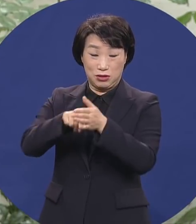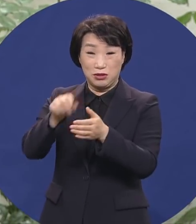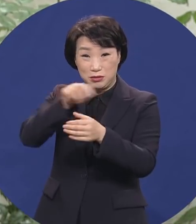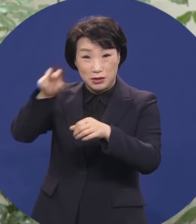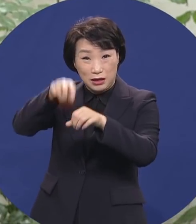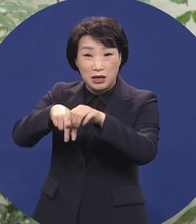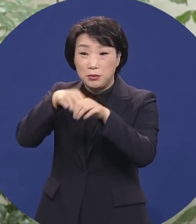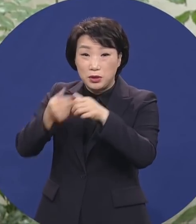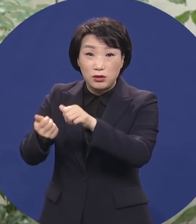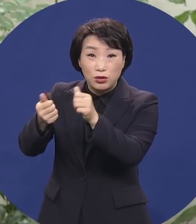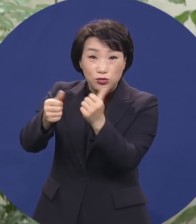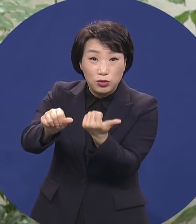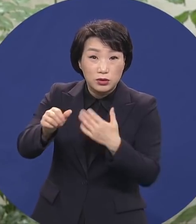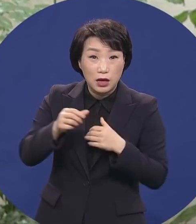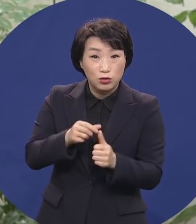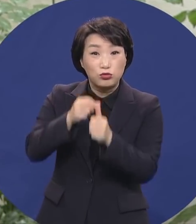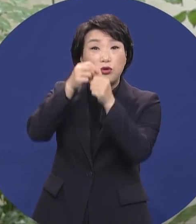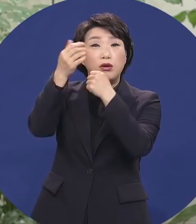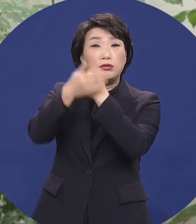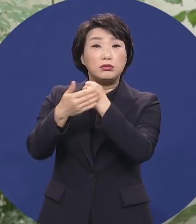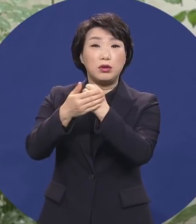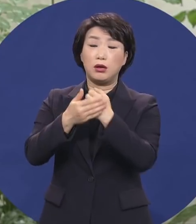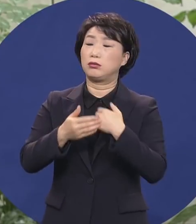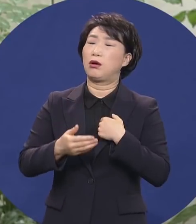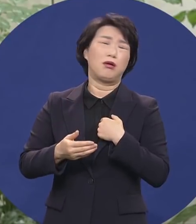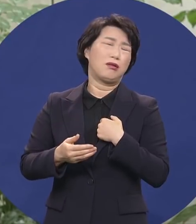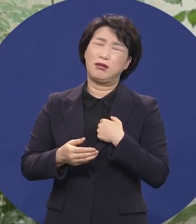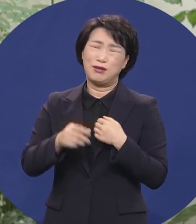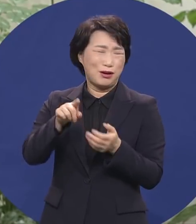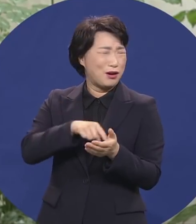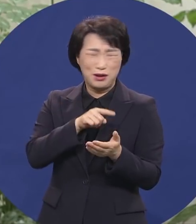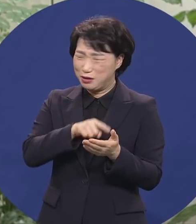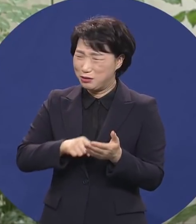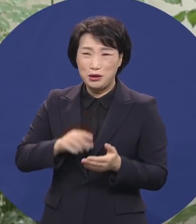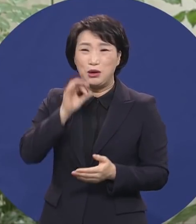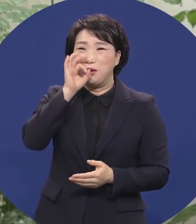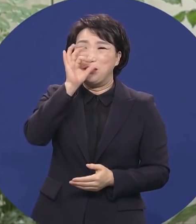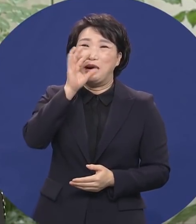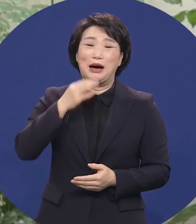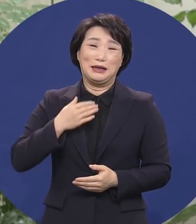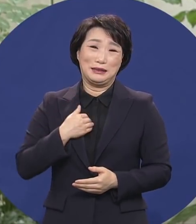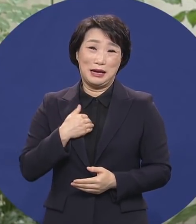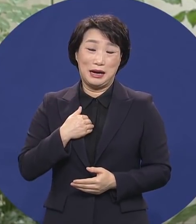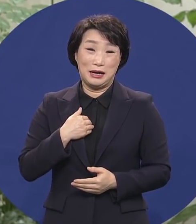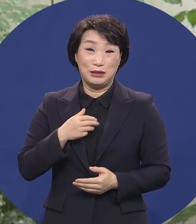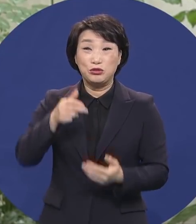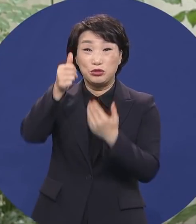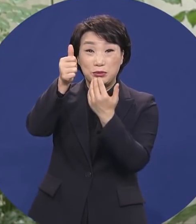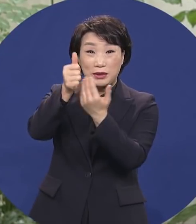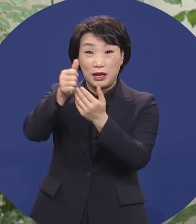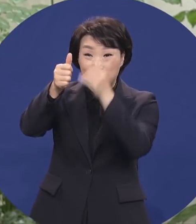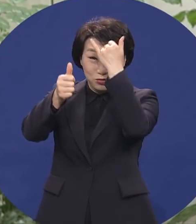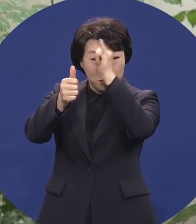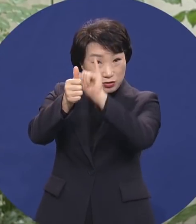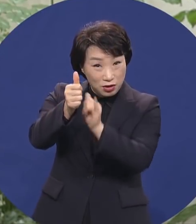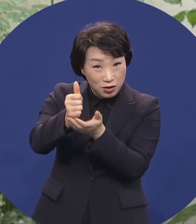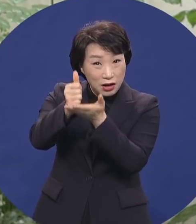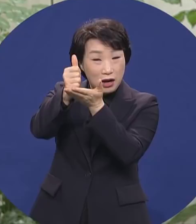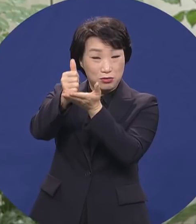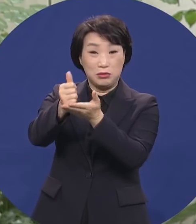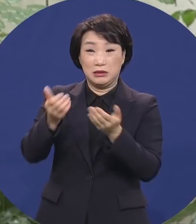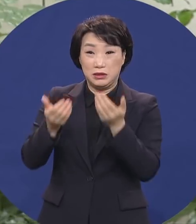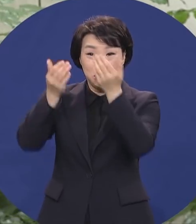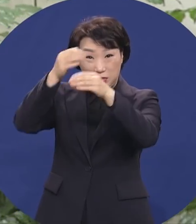쏟아 죽으셔서 나를 구원하신 은혜를 갚을 수가 없으니, 내가 주 앞에 충성하고